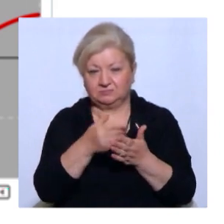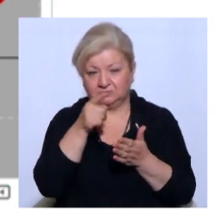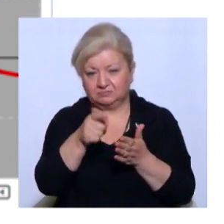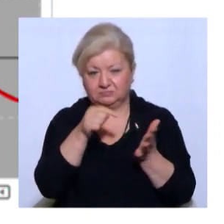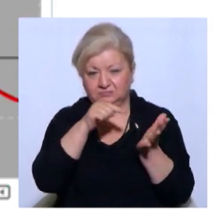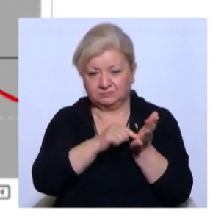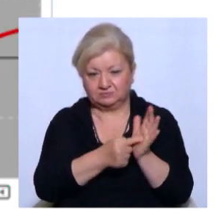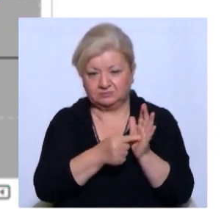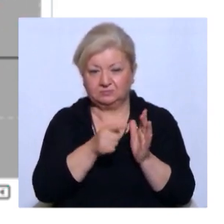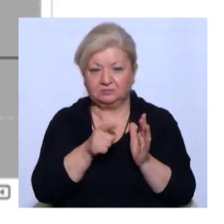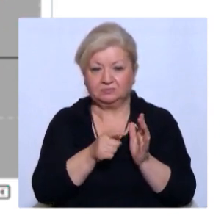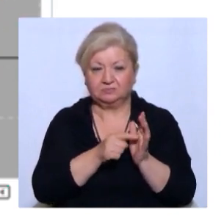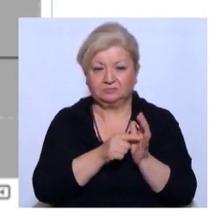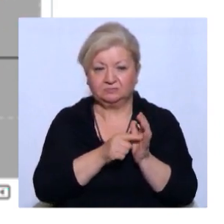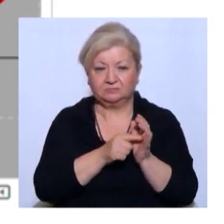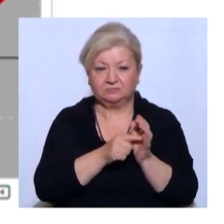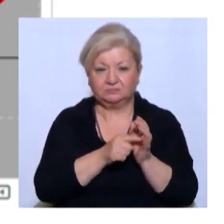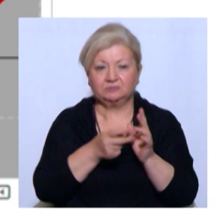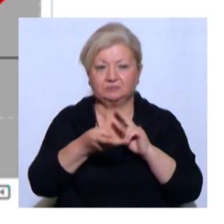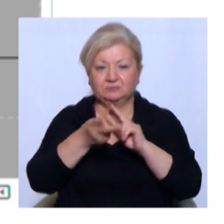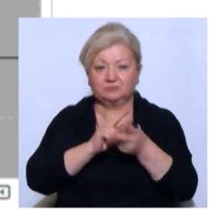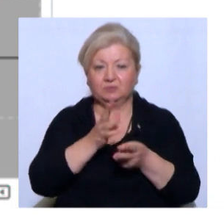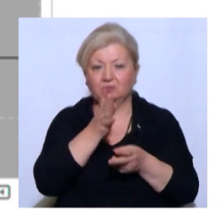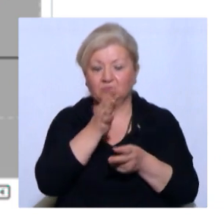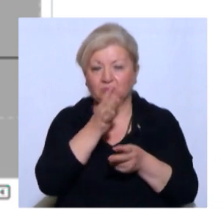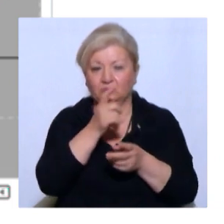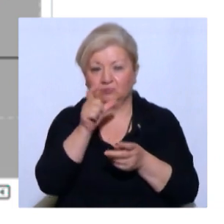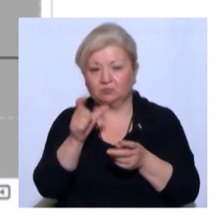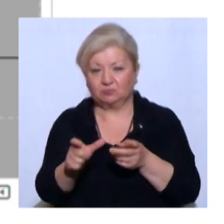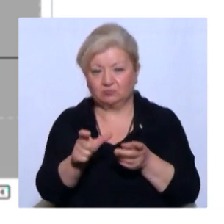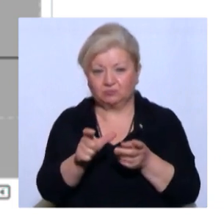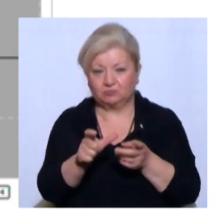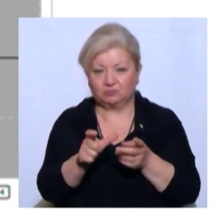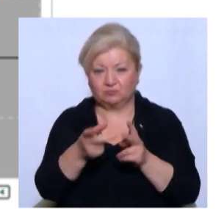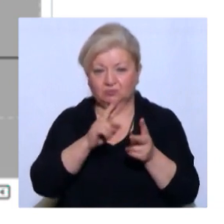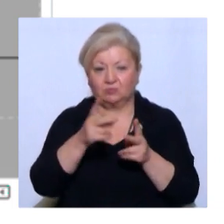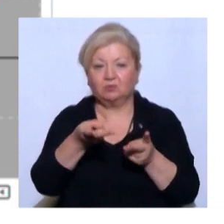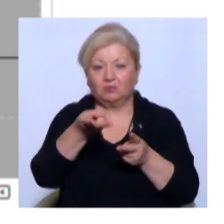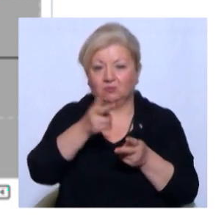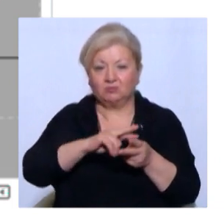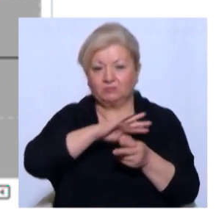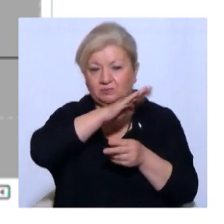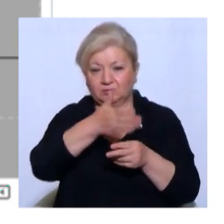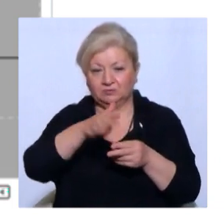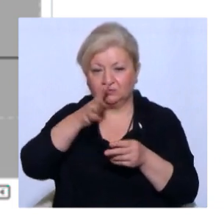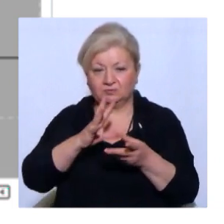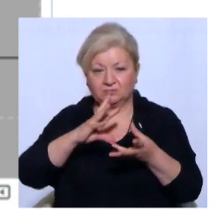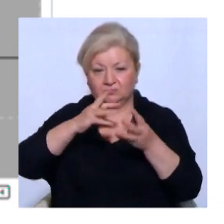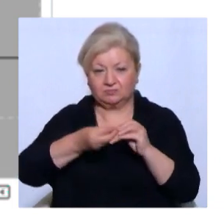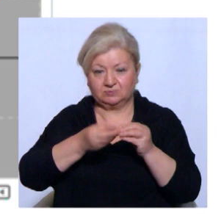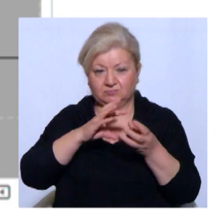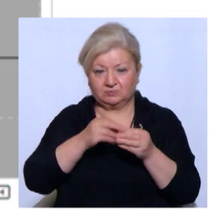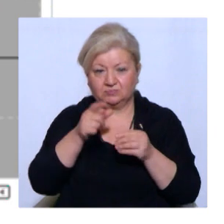შევცვალოთ დროის ინტერვალი ისე, რომ ორივე ტალღა იკრიბებოდეს, ანუ ლურჯი მოცემულ შემთხვევაში და მწვანე